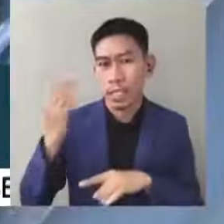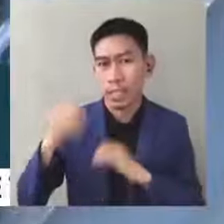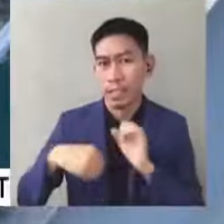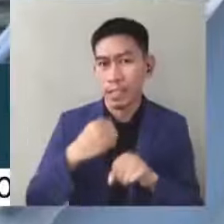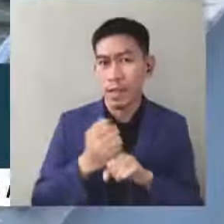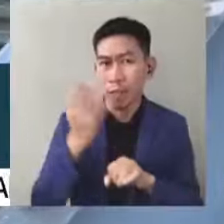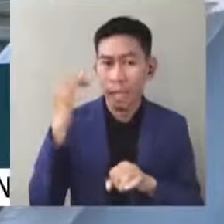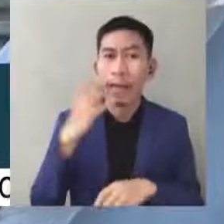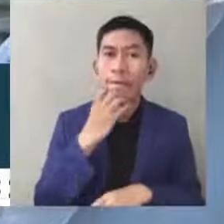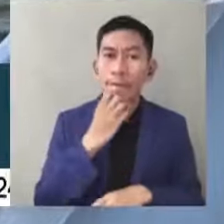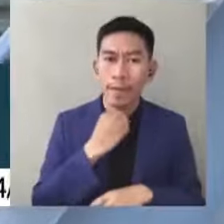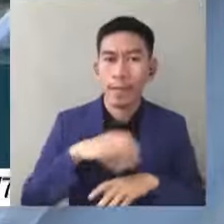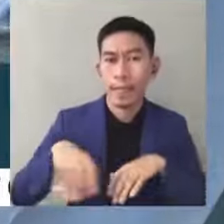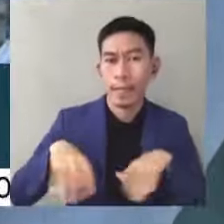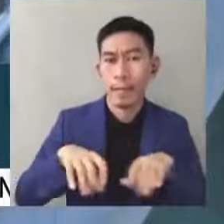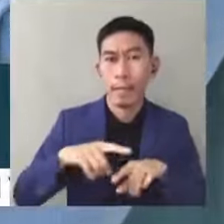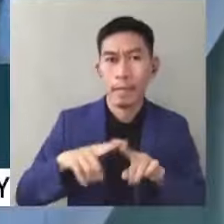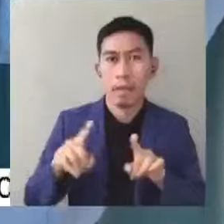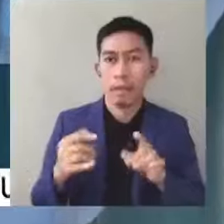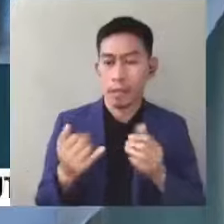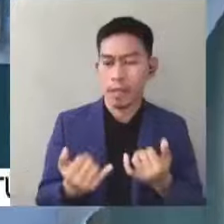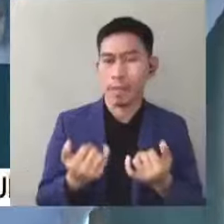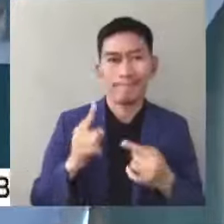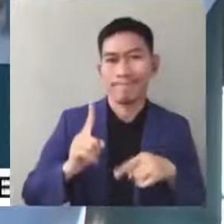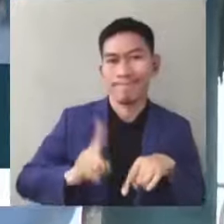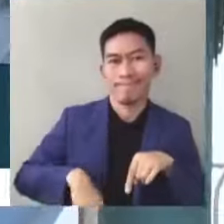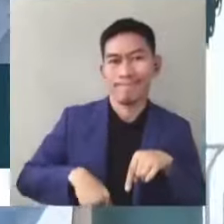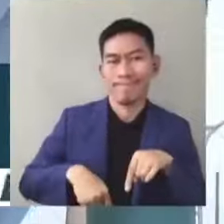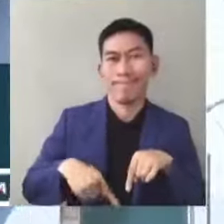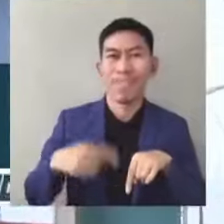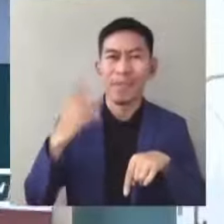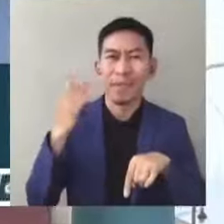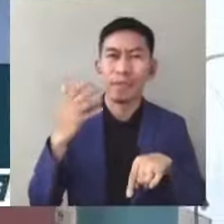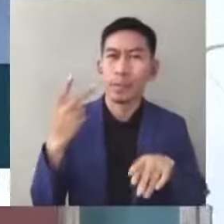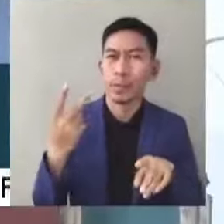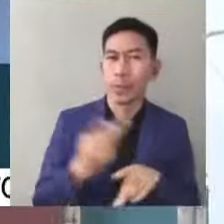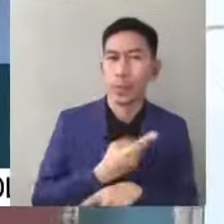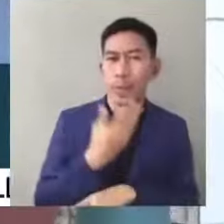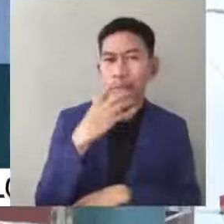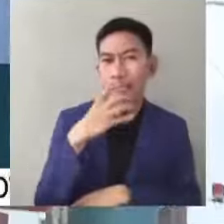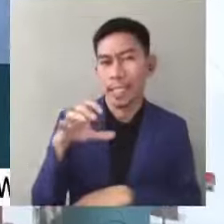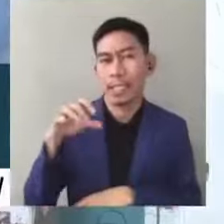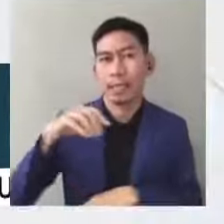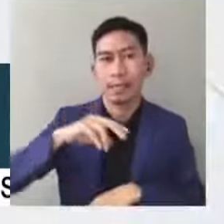says this might not be doable at the moment amid the extreme heat in the country.